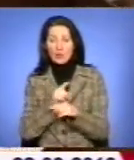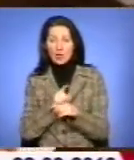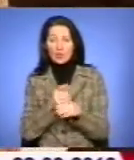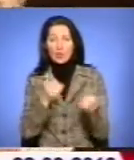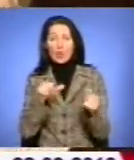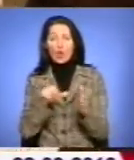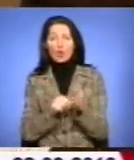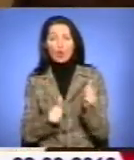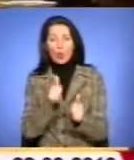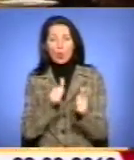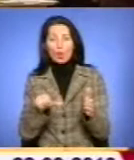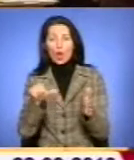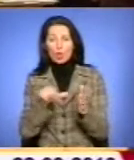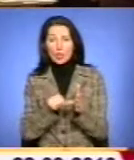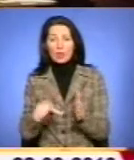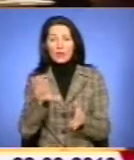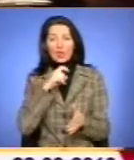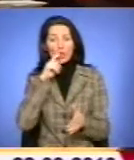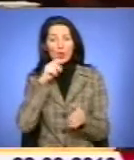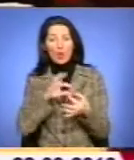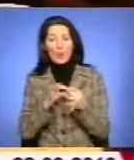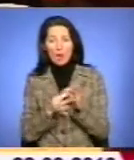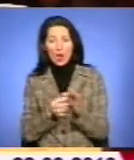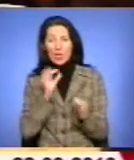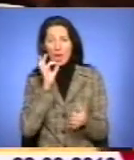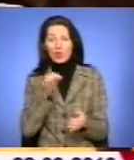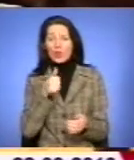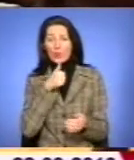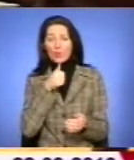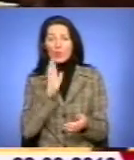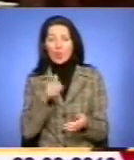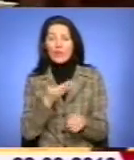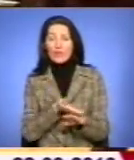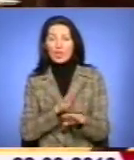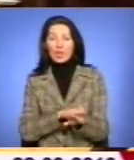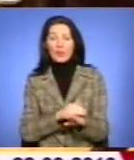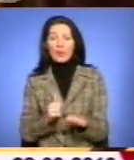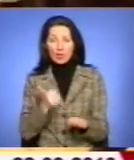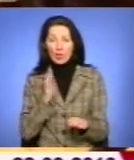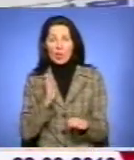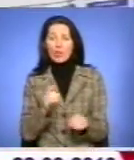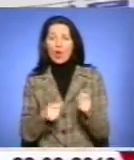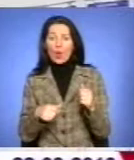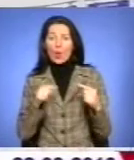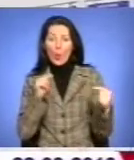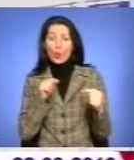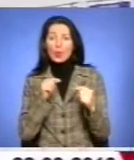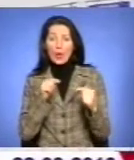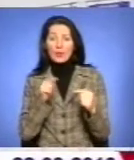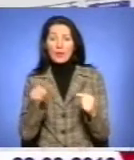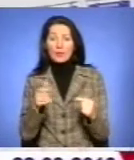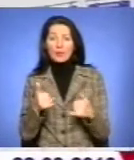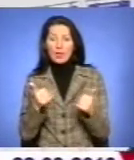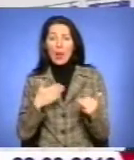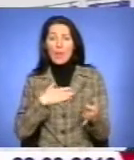Учасники Всеукраїнської олімпіади з економіки кажуть, що випробування були важкими, достойними були і конкуренти. Для мене олімпіада – це